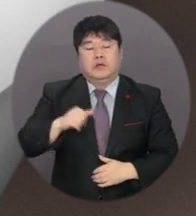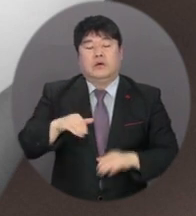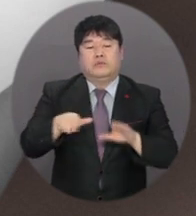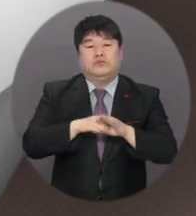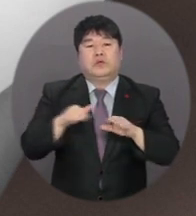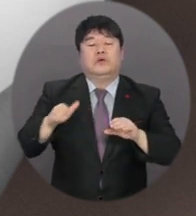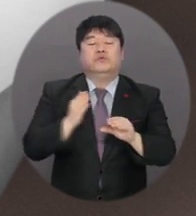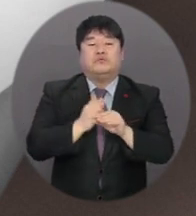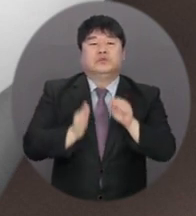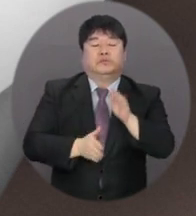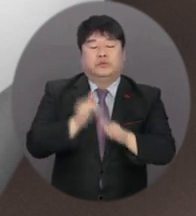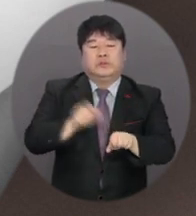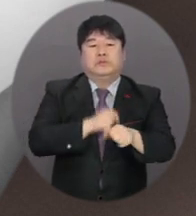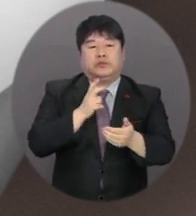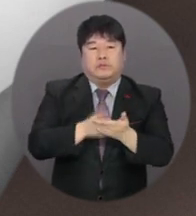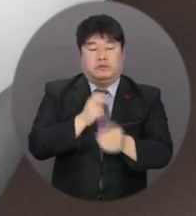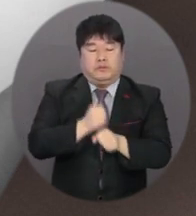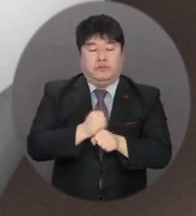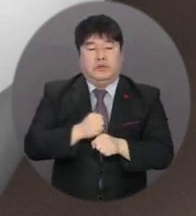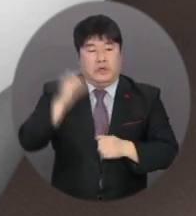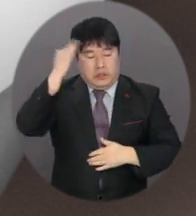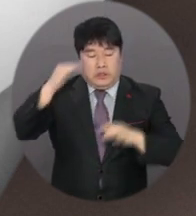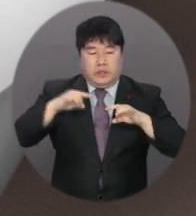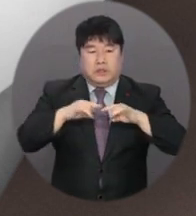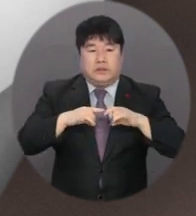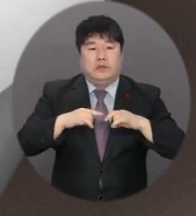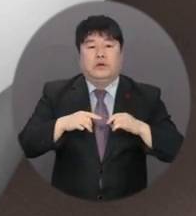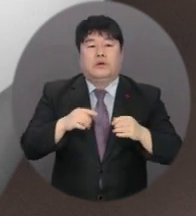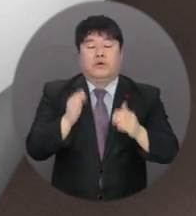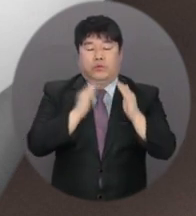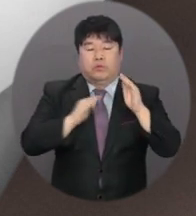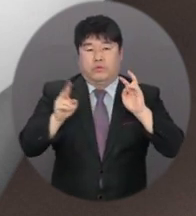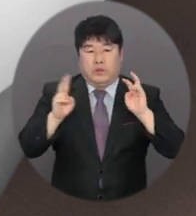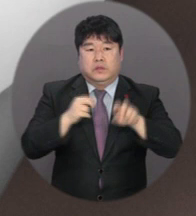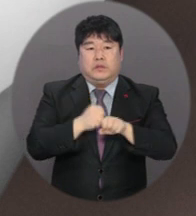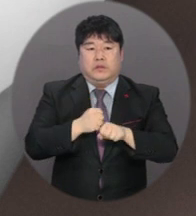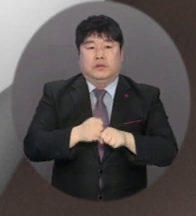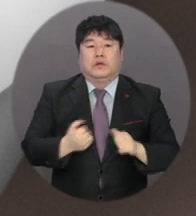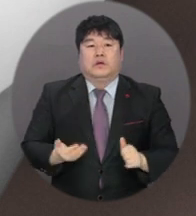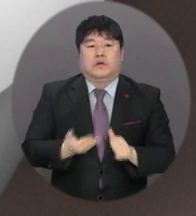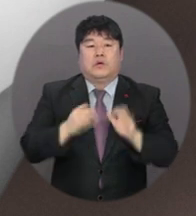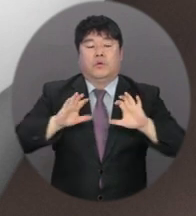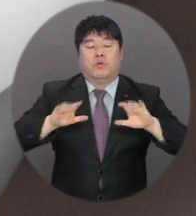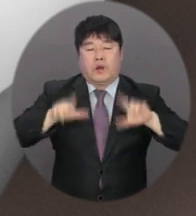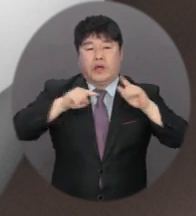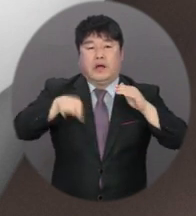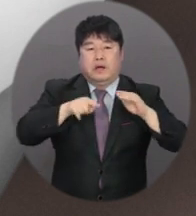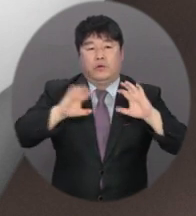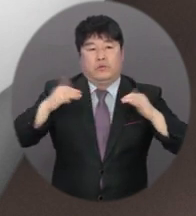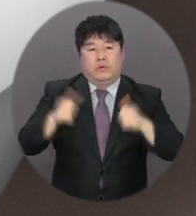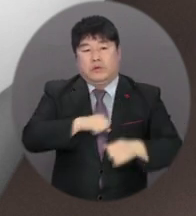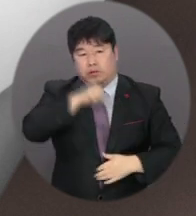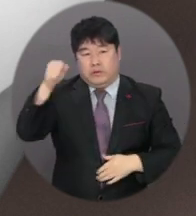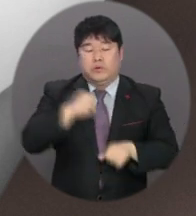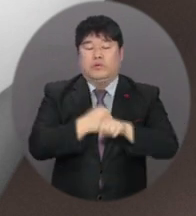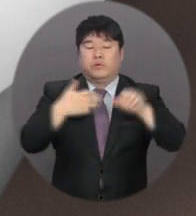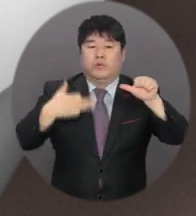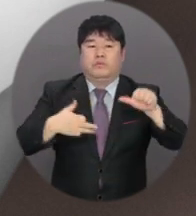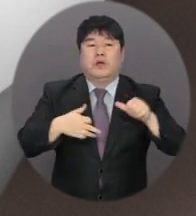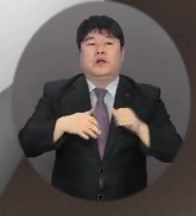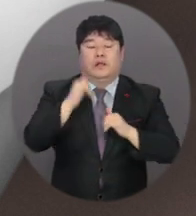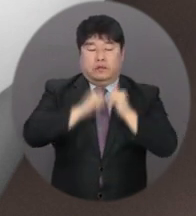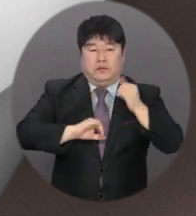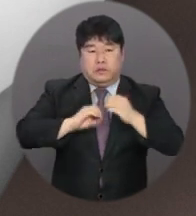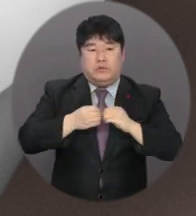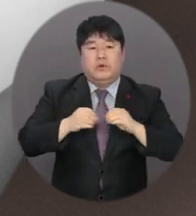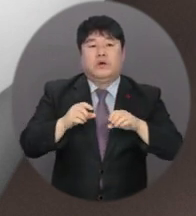아시아문화중심도시특별법 개정안과 한국에너지공과대학 육성특별법은 올해 안에 반드시 국회에서 통과돼야 하고 5.18